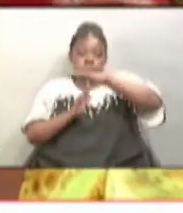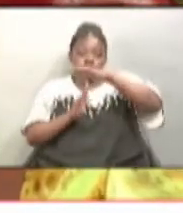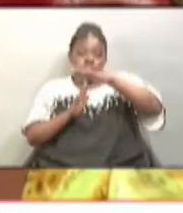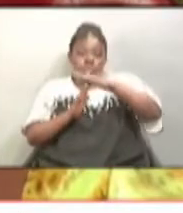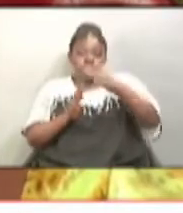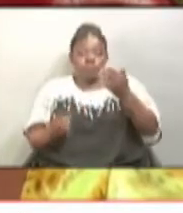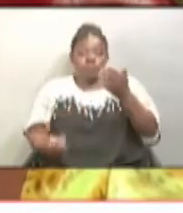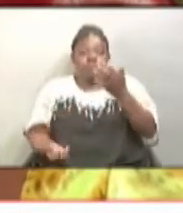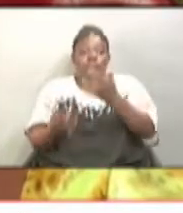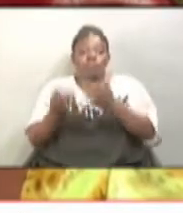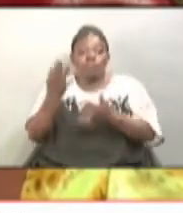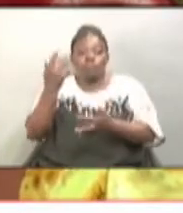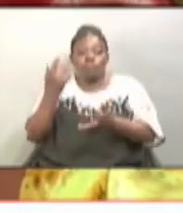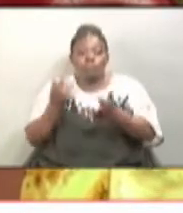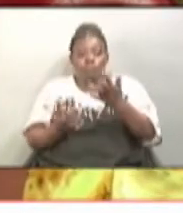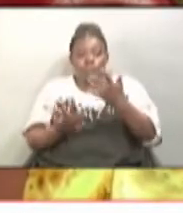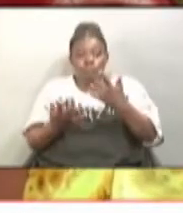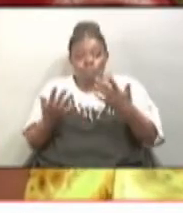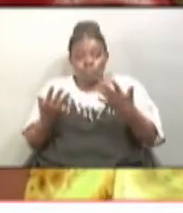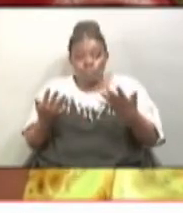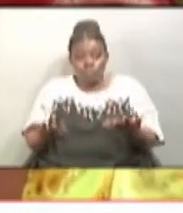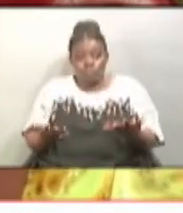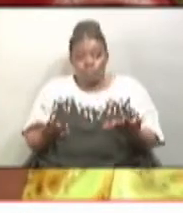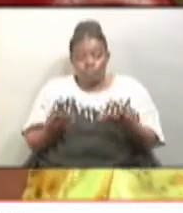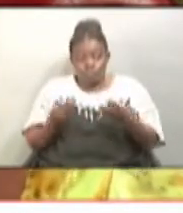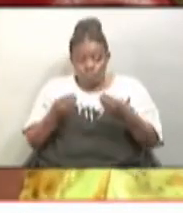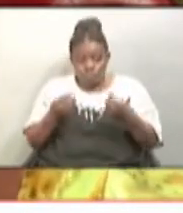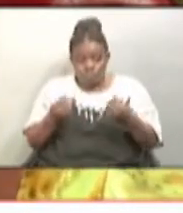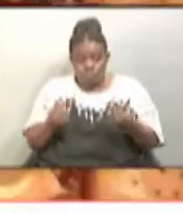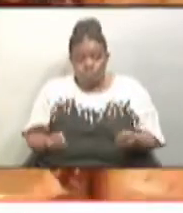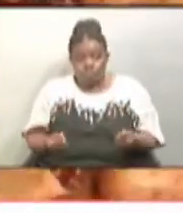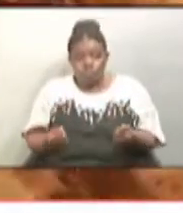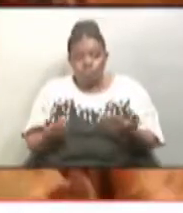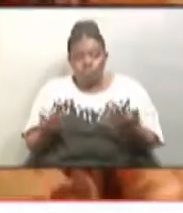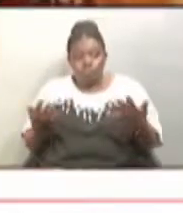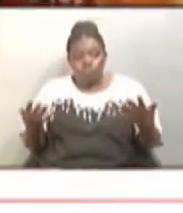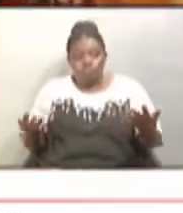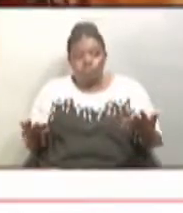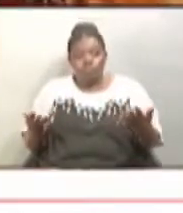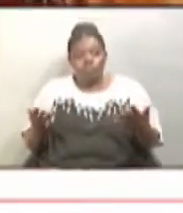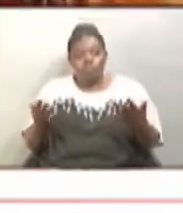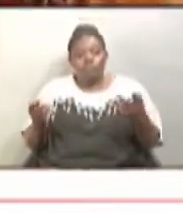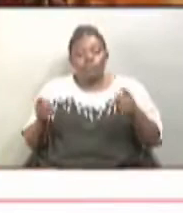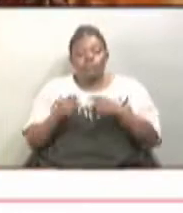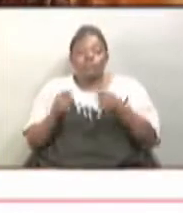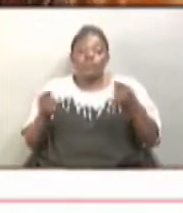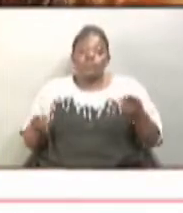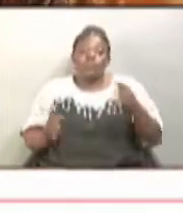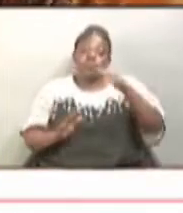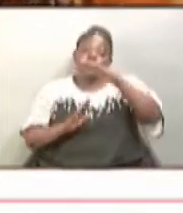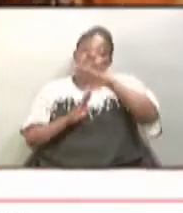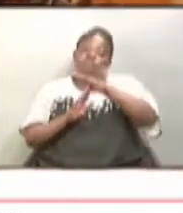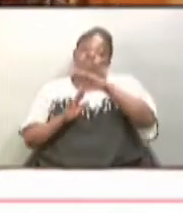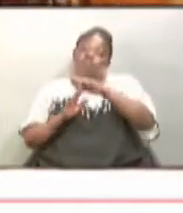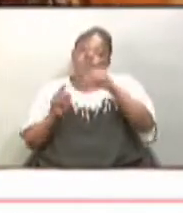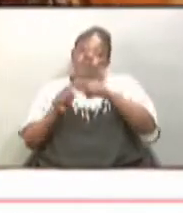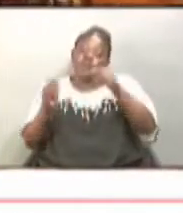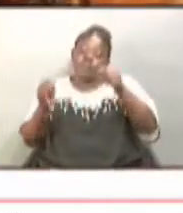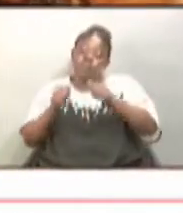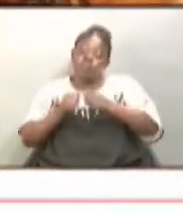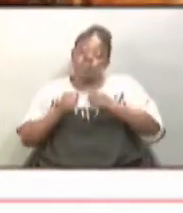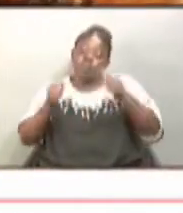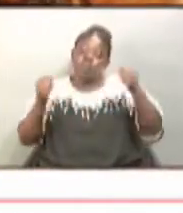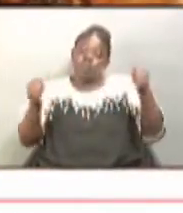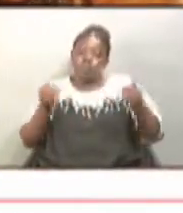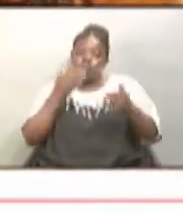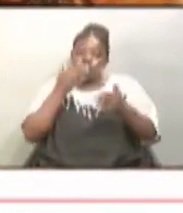olw'omukka guno nga bagwagala guwunyisa ebintu akawoowo. Nga tuligabira nga gakwatiridde waggulu ate kabada nnungi nnyo